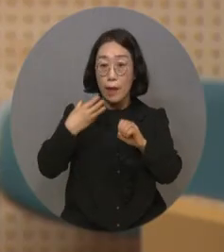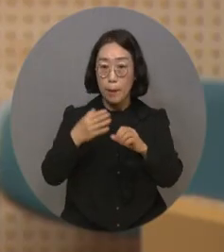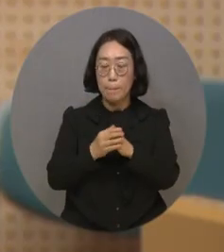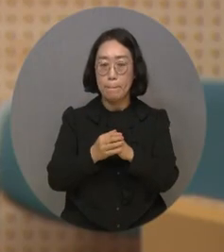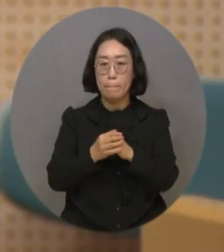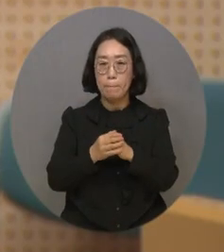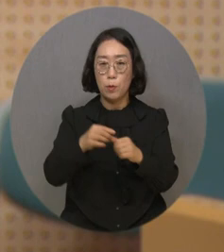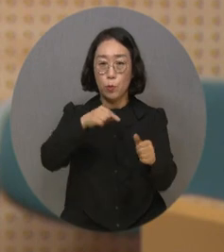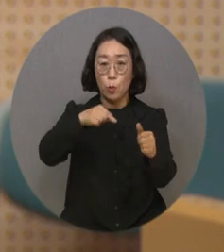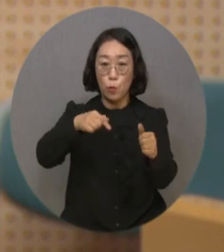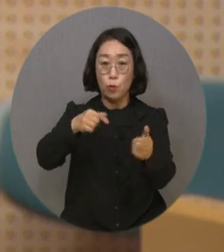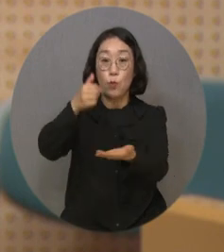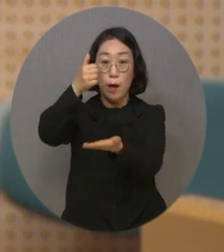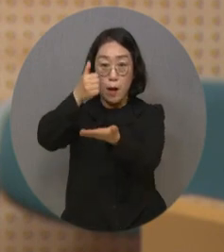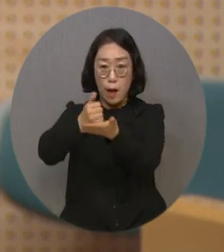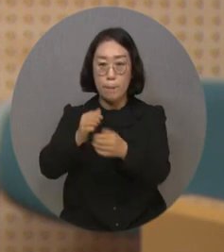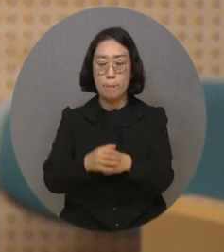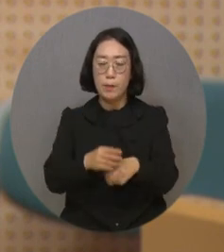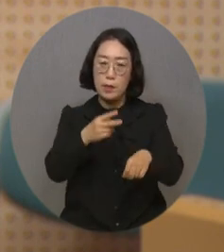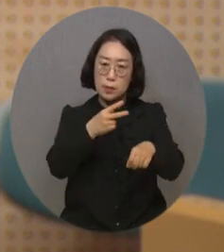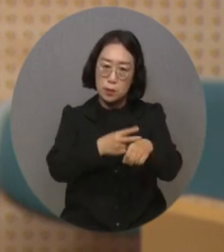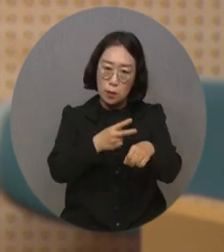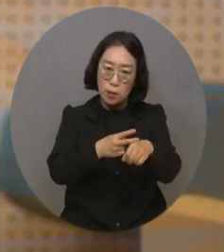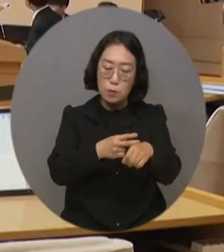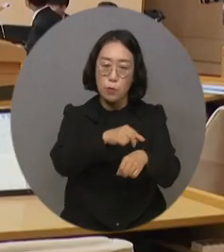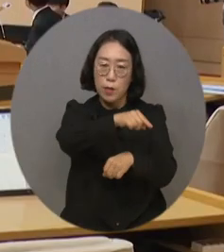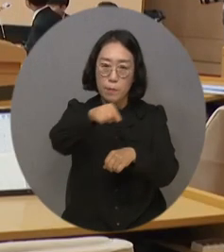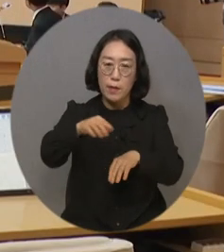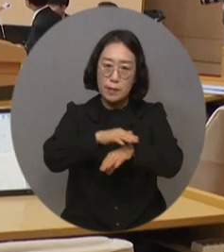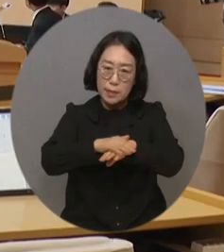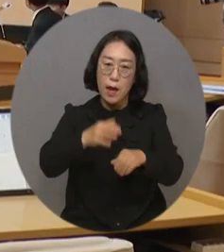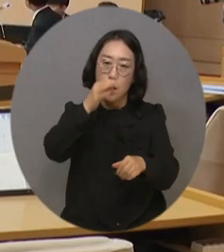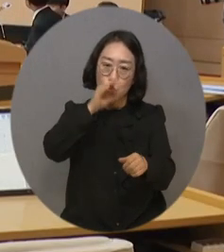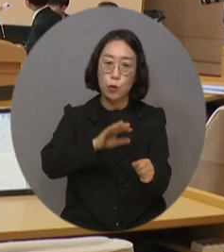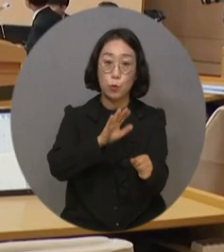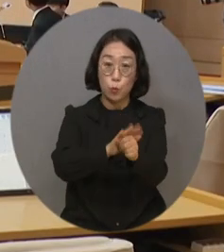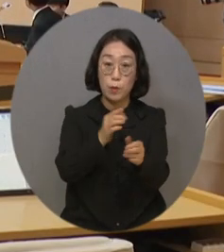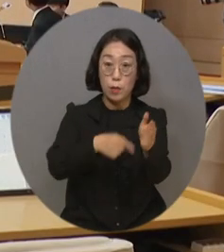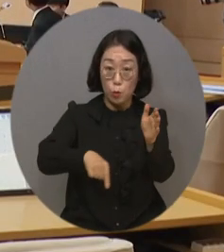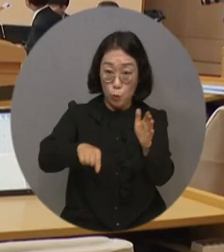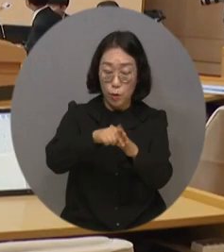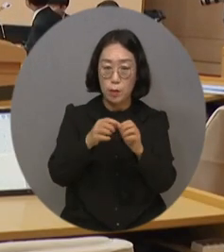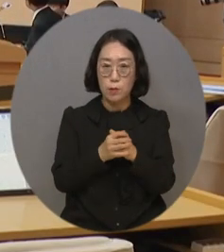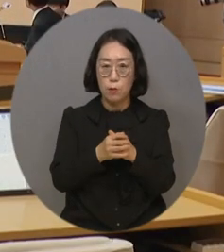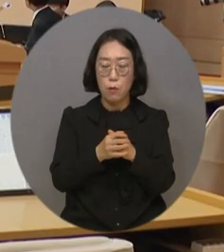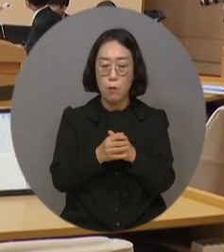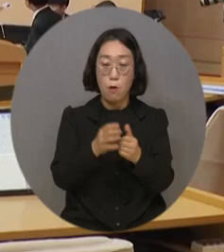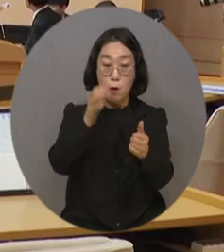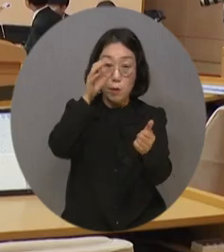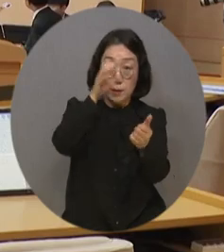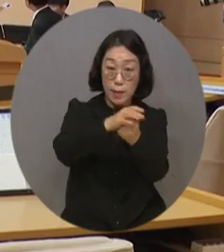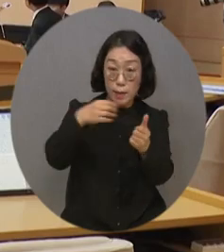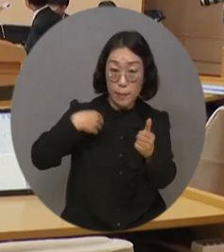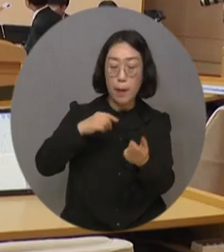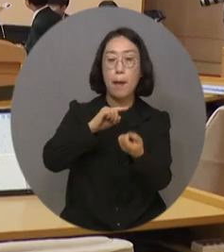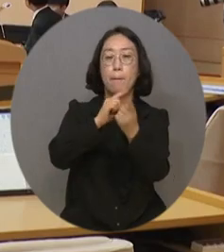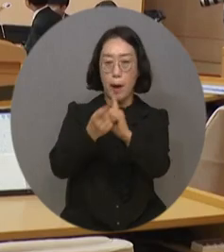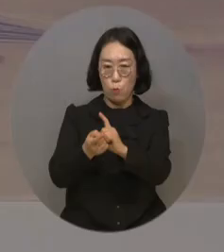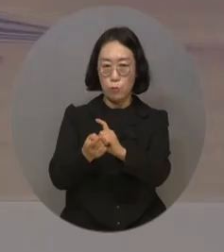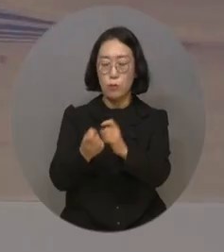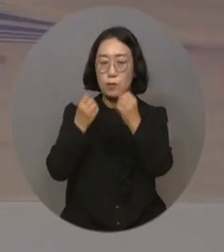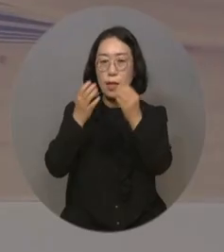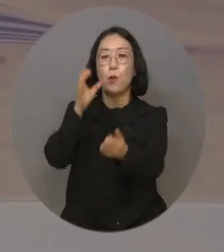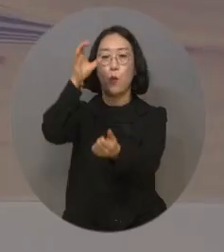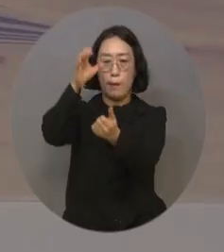교육감은 장애인 교훈의 업무가 효율적으로 수행되도록 유초등 교육과정을 장애인 지원관으로 지정하겠다고 답했습니다